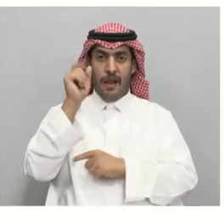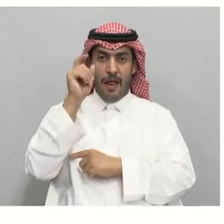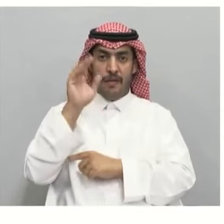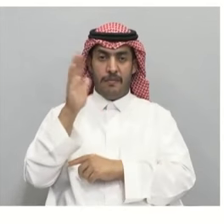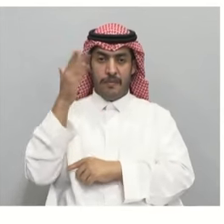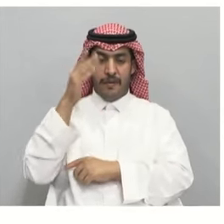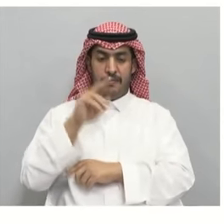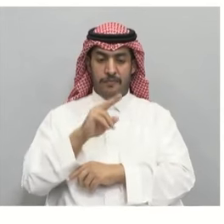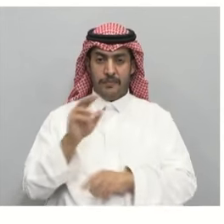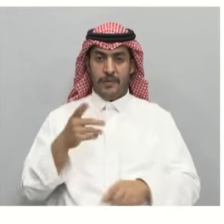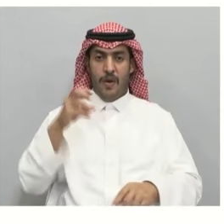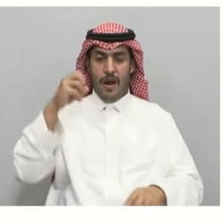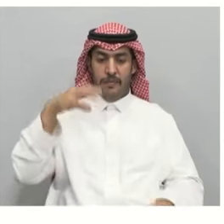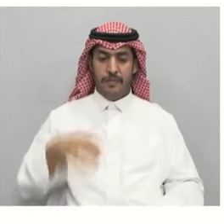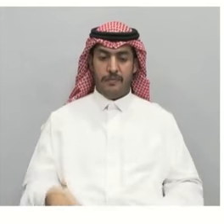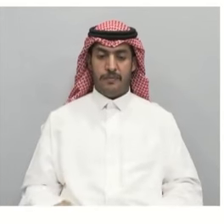الاناره